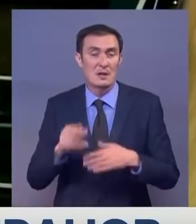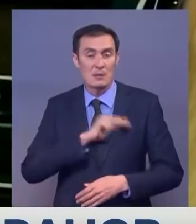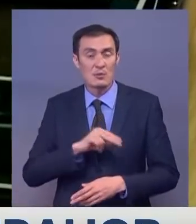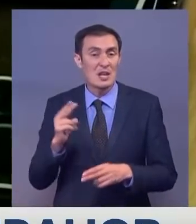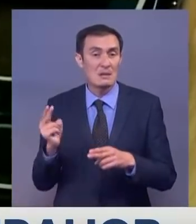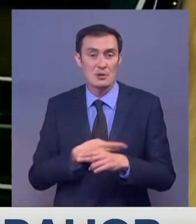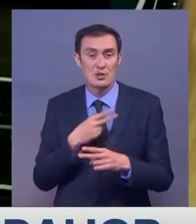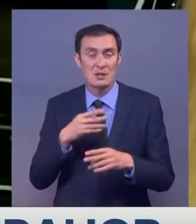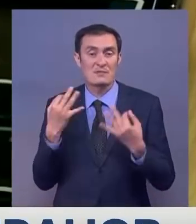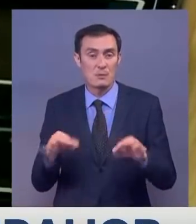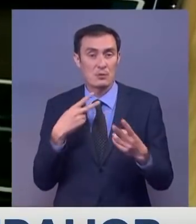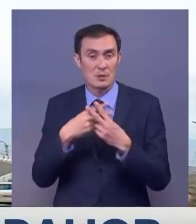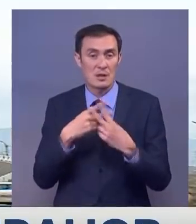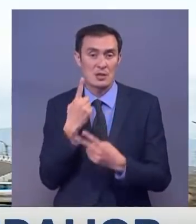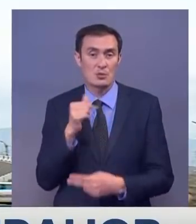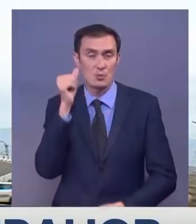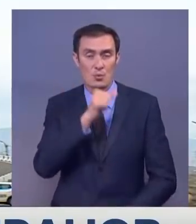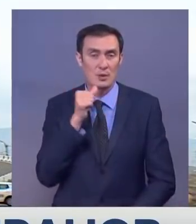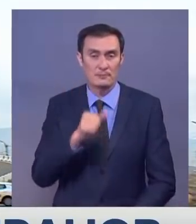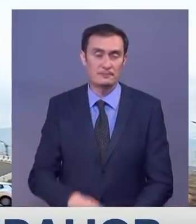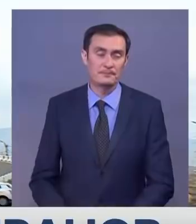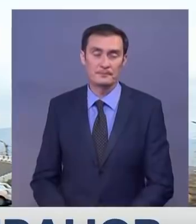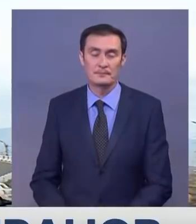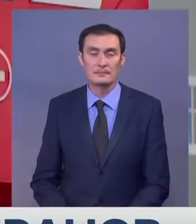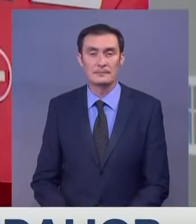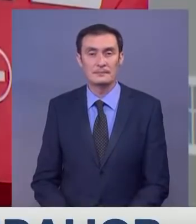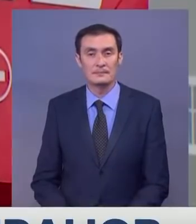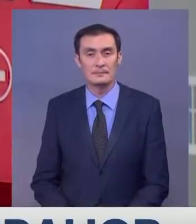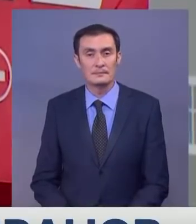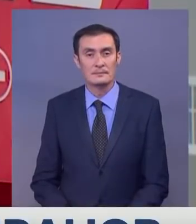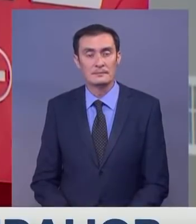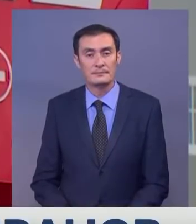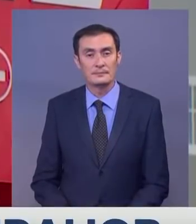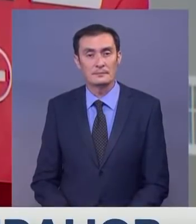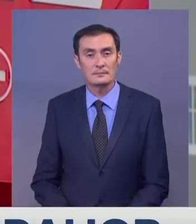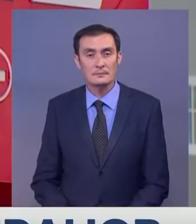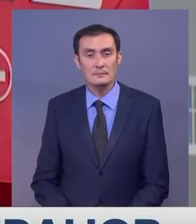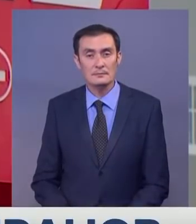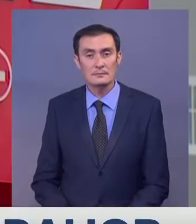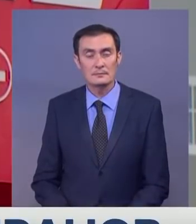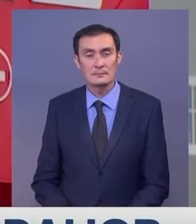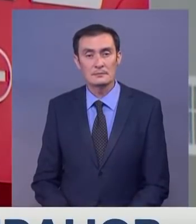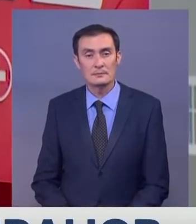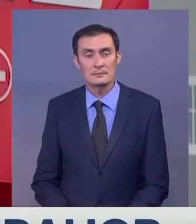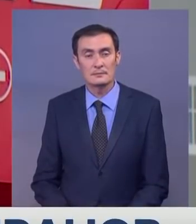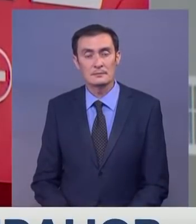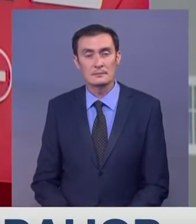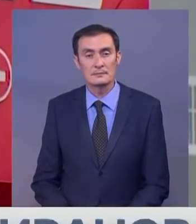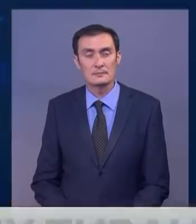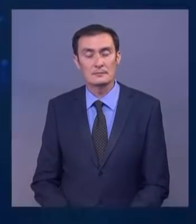лишение свободы до 1 года. Юлия Тужилкина, Шалва Сурамилашвили, Хабар 24, Грузия, Тбилиси.